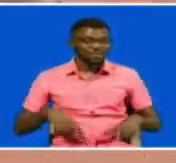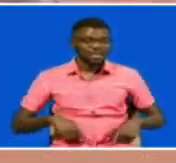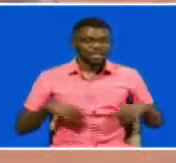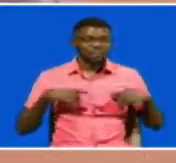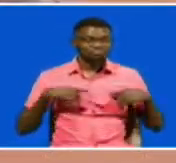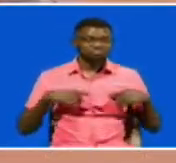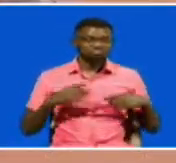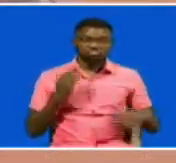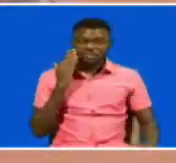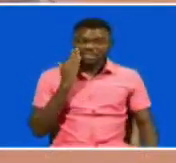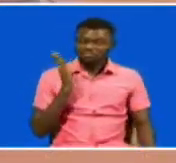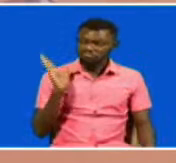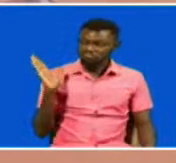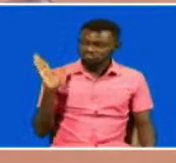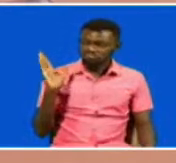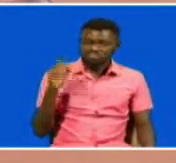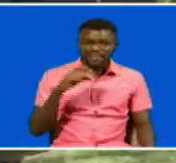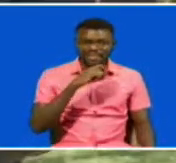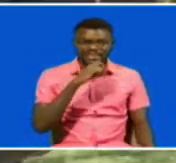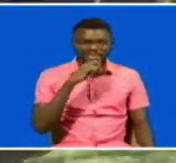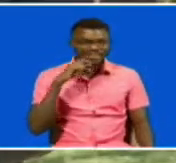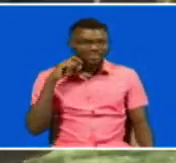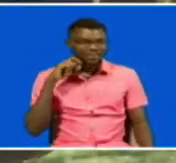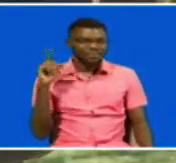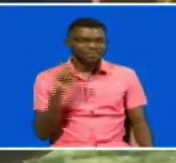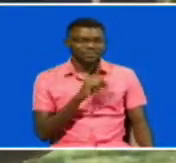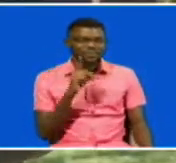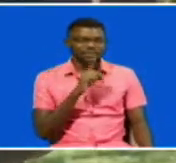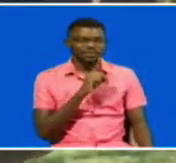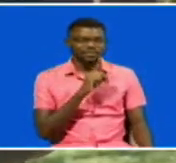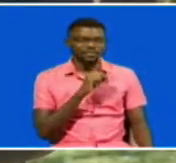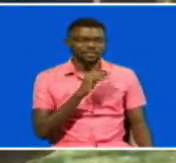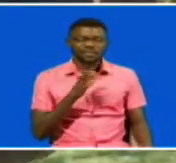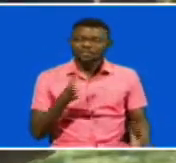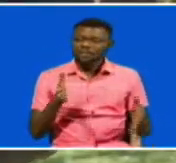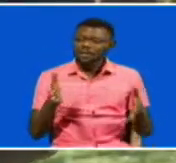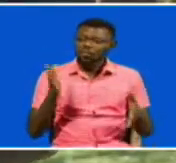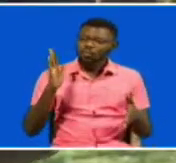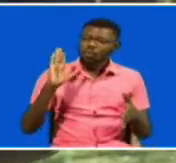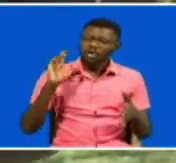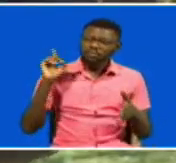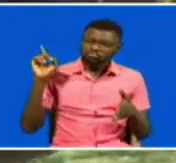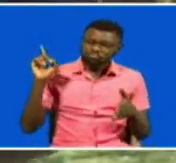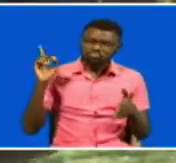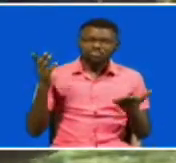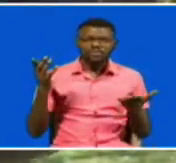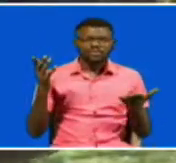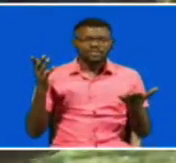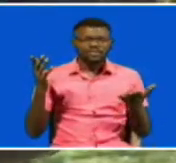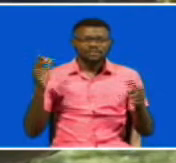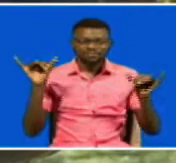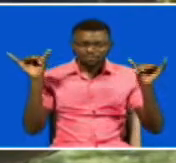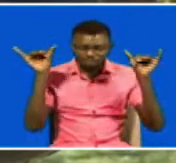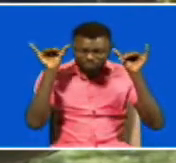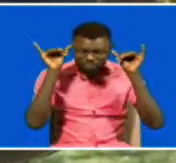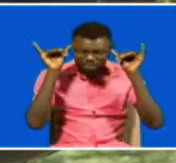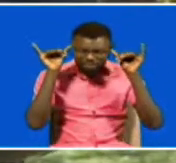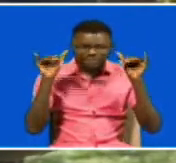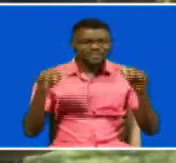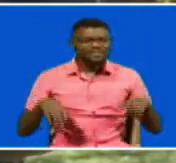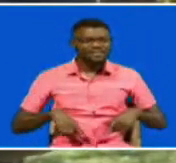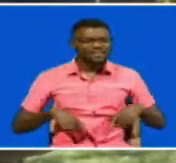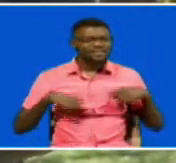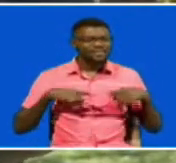Ndizo athari za ukame eti. Bwana ni ng'ombe ya usima wangu,